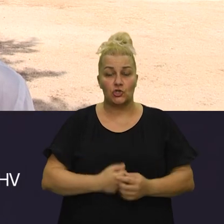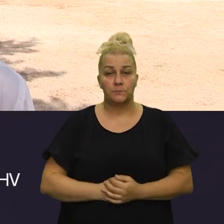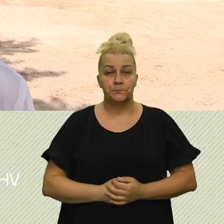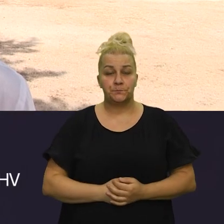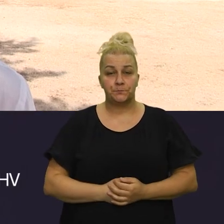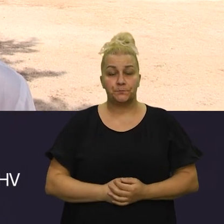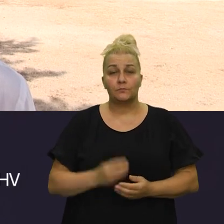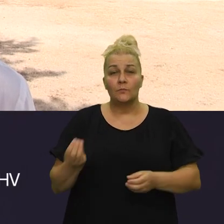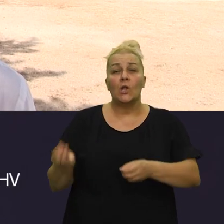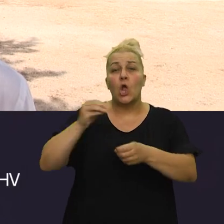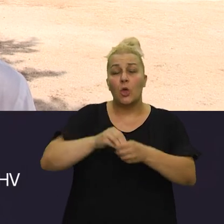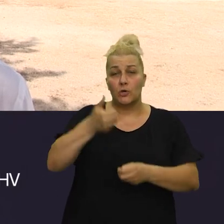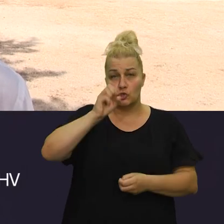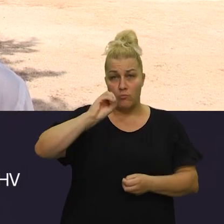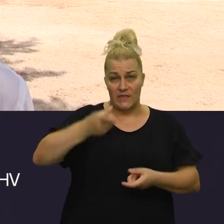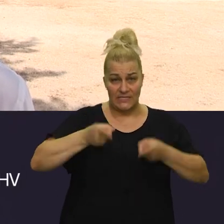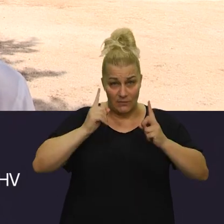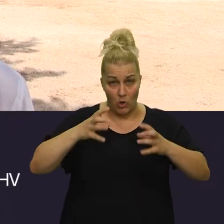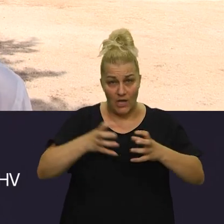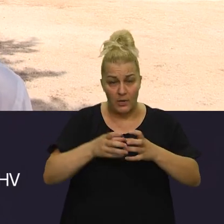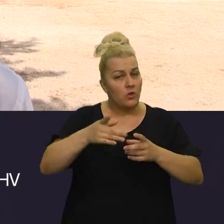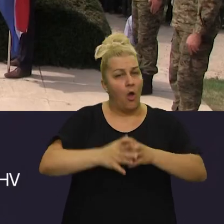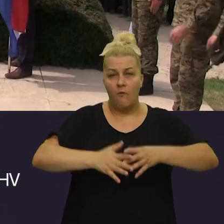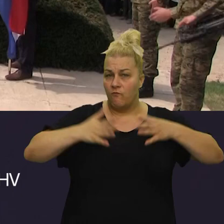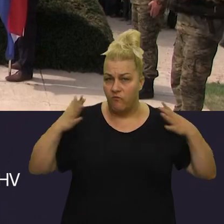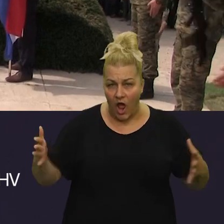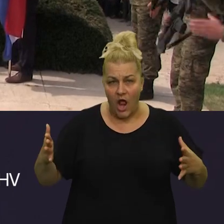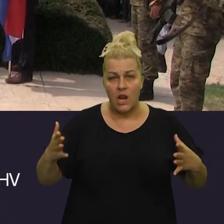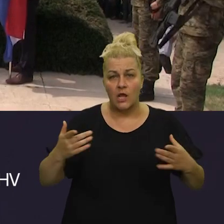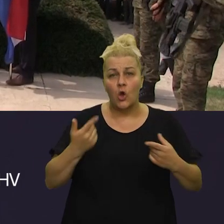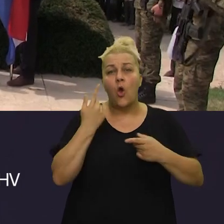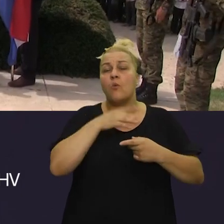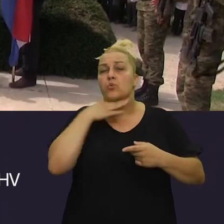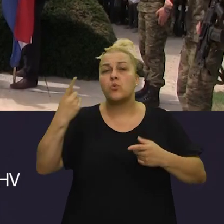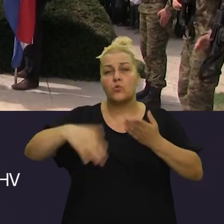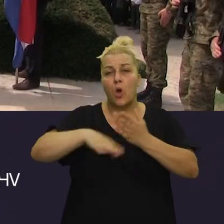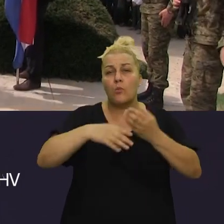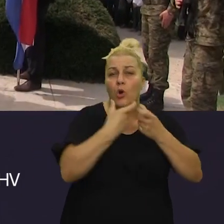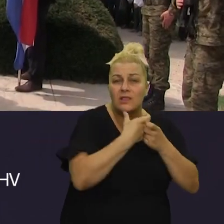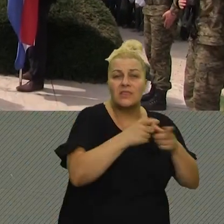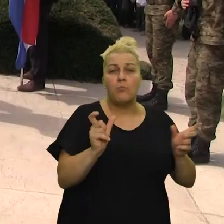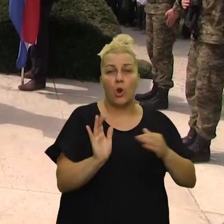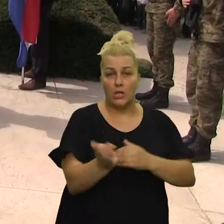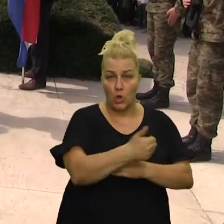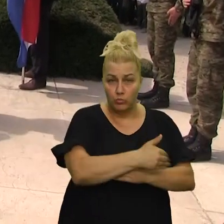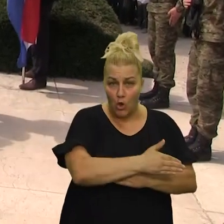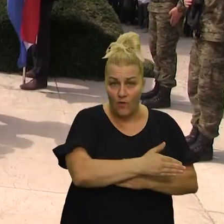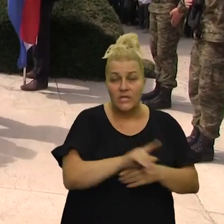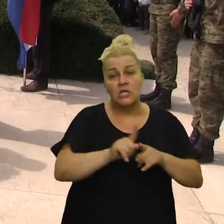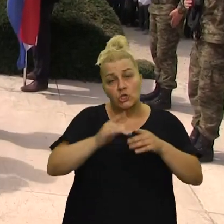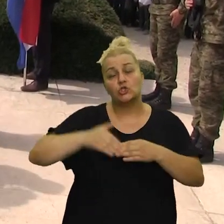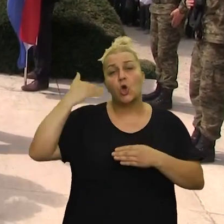doprinos 115. imotske brigade velik u deblokadi Dubrovnika i kasnije u svim